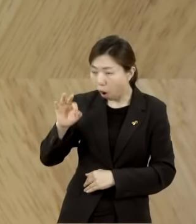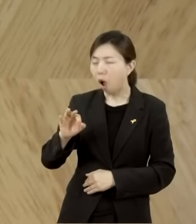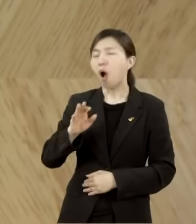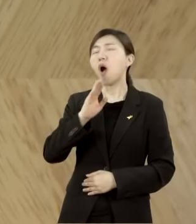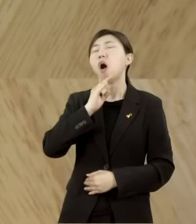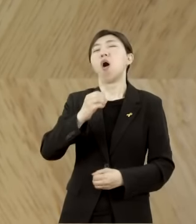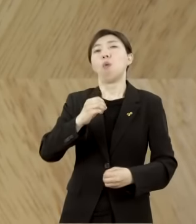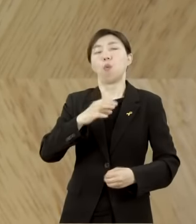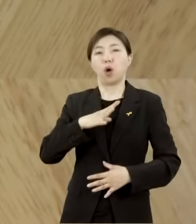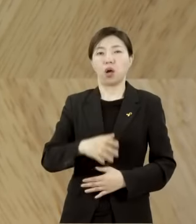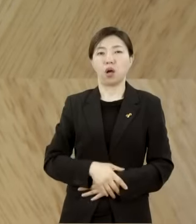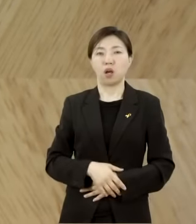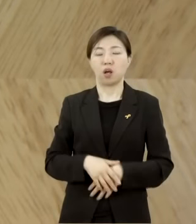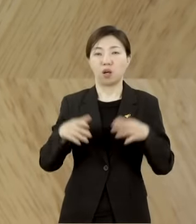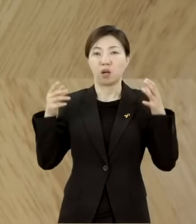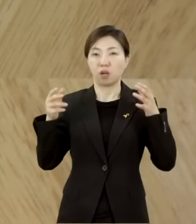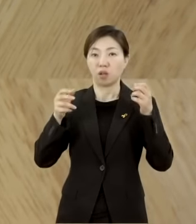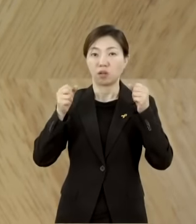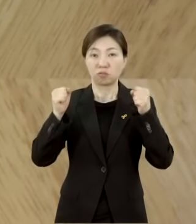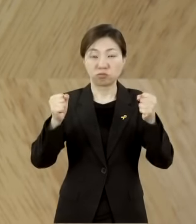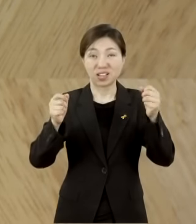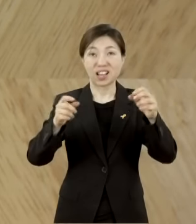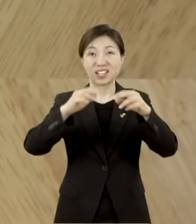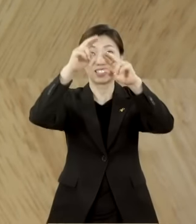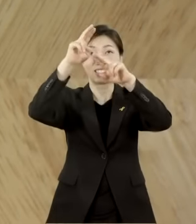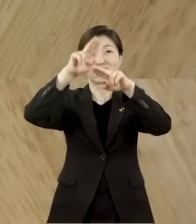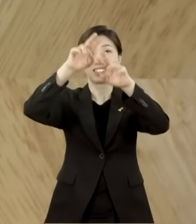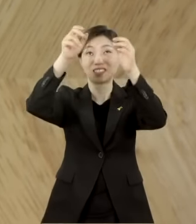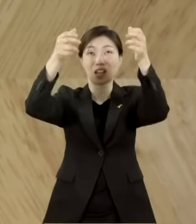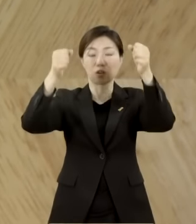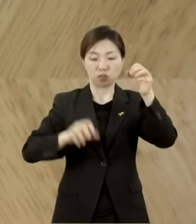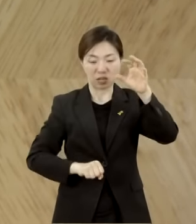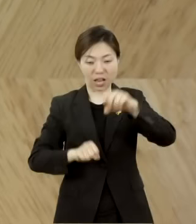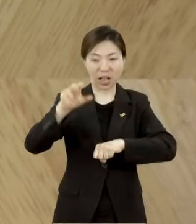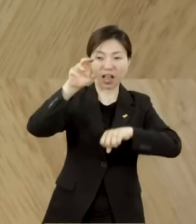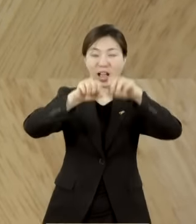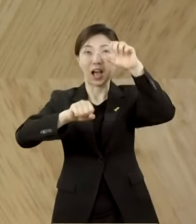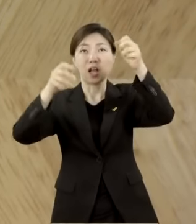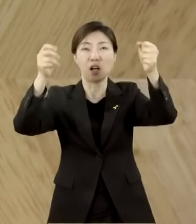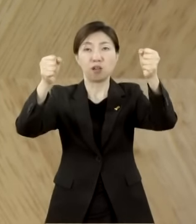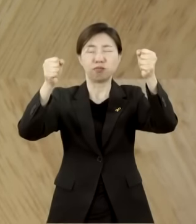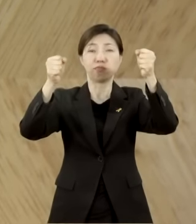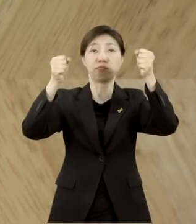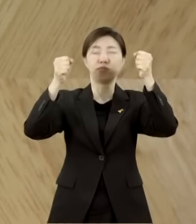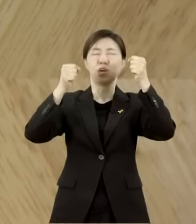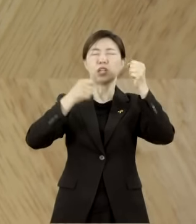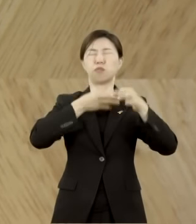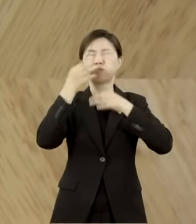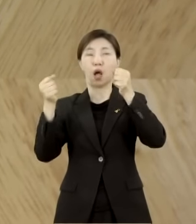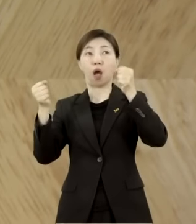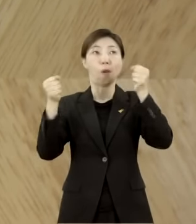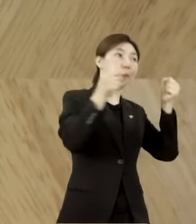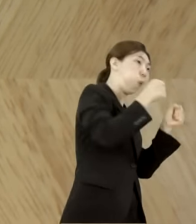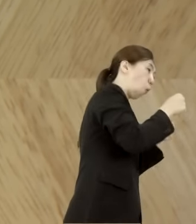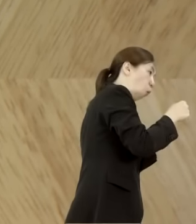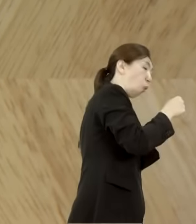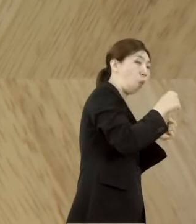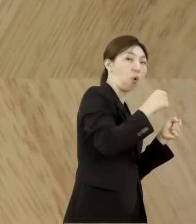신기하다고 그때 사다리를 짓고 뒤로 발라당 넘어지는데 사다리가 옆으로 휙 뒤집히면서 옆으로